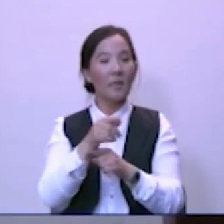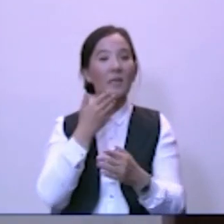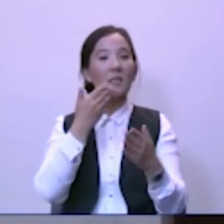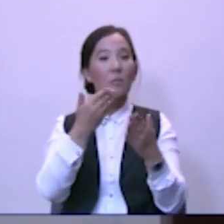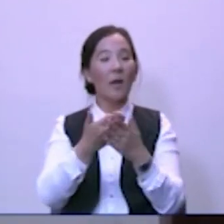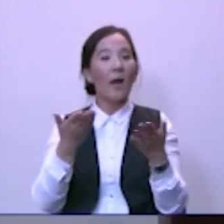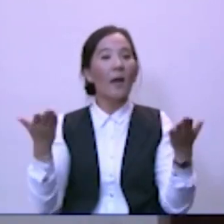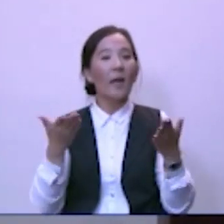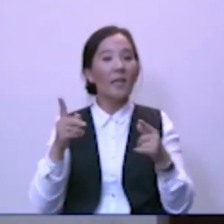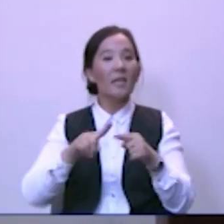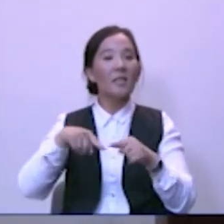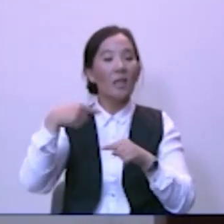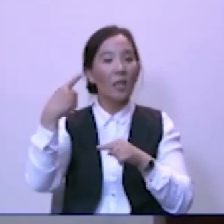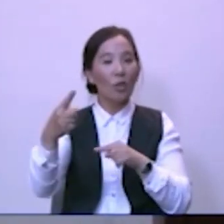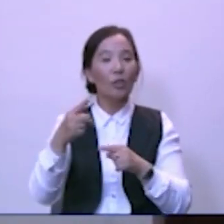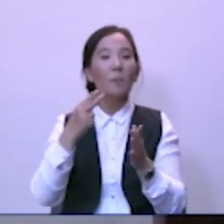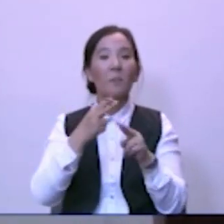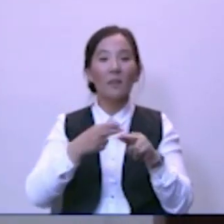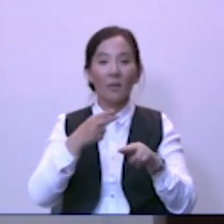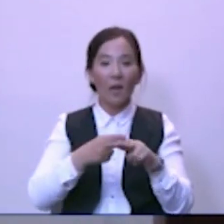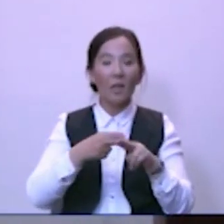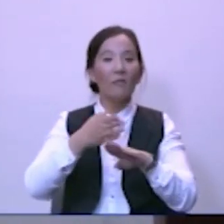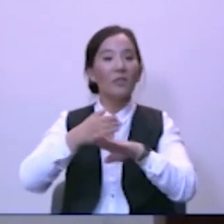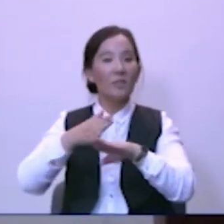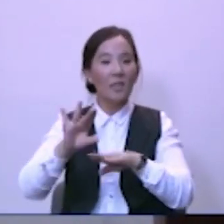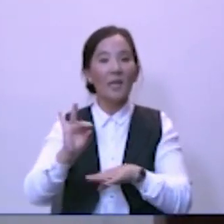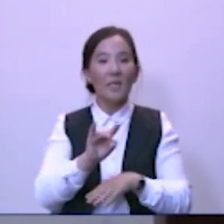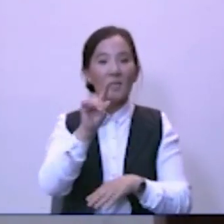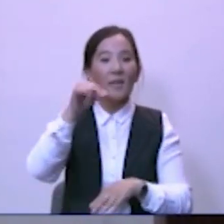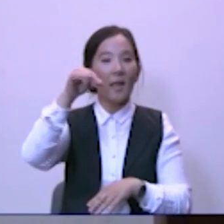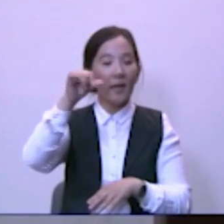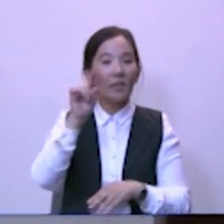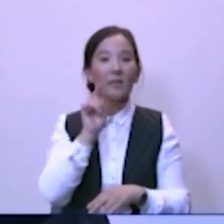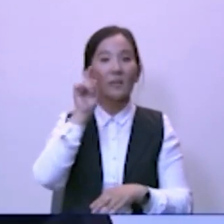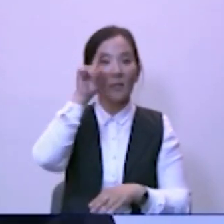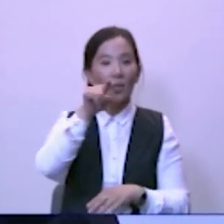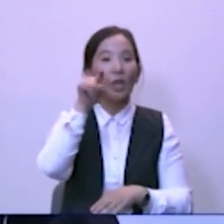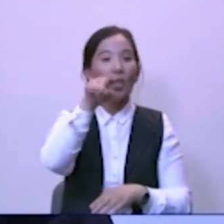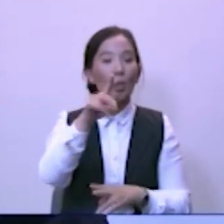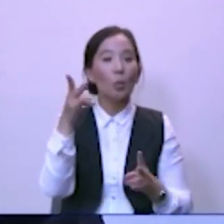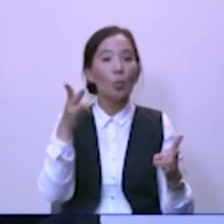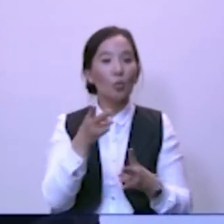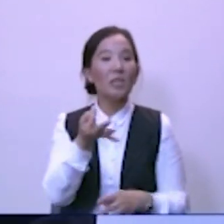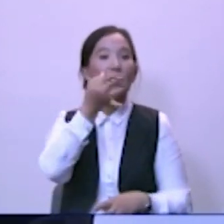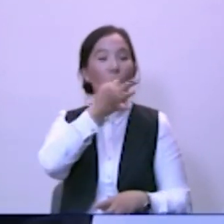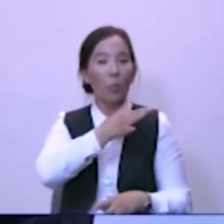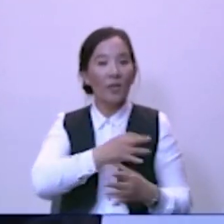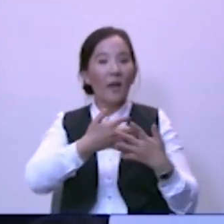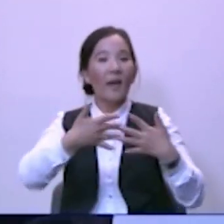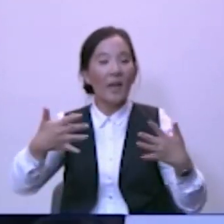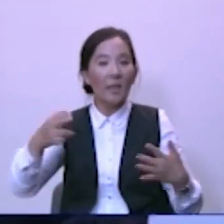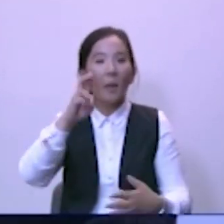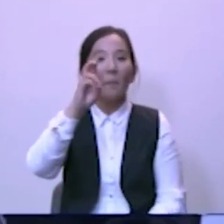металла вытесняют водород из соляной кислоты то есть вы используете правильный ряд бекетова